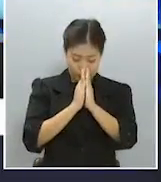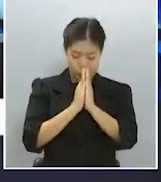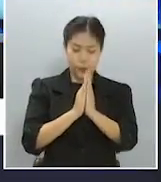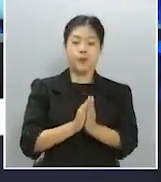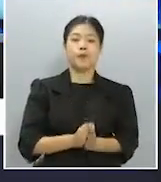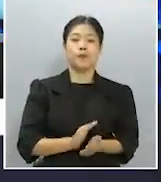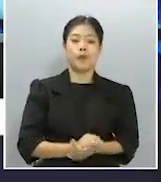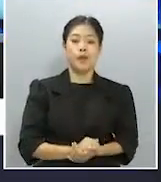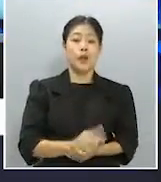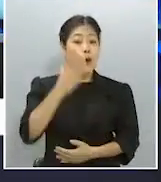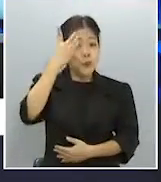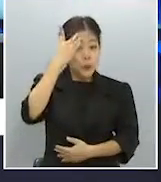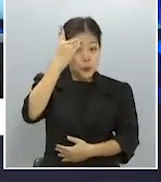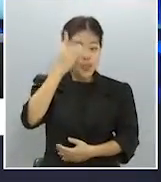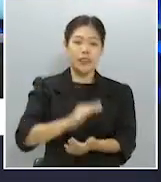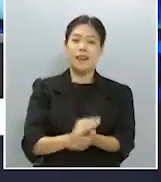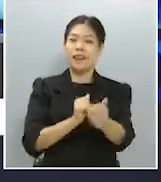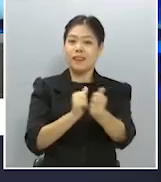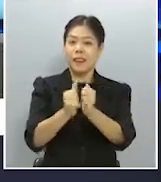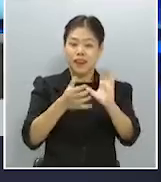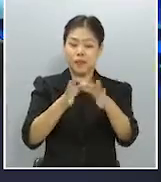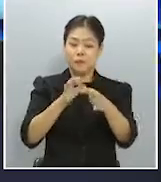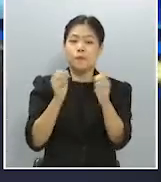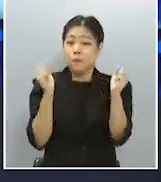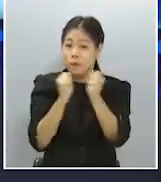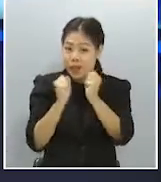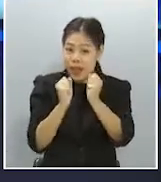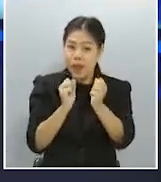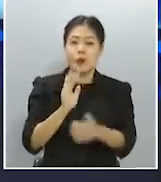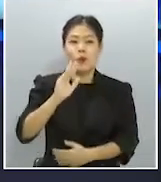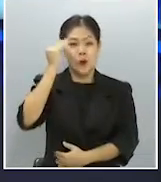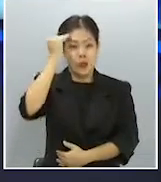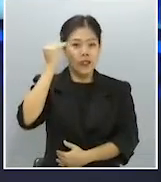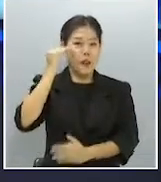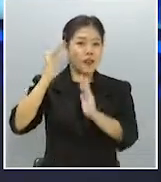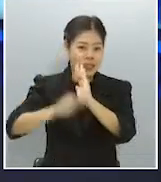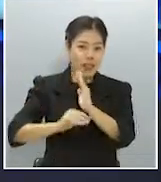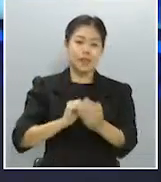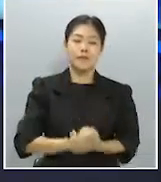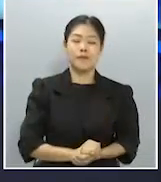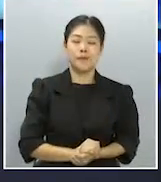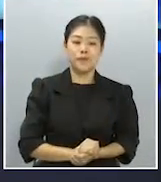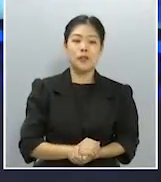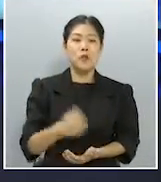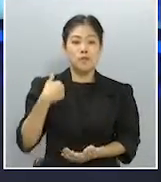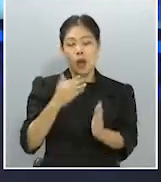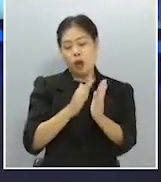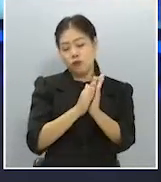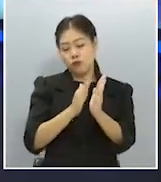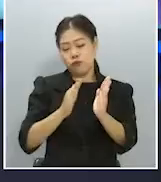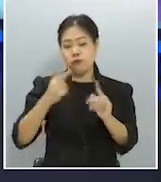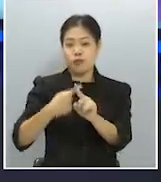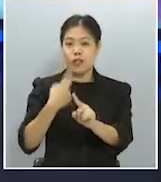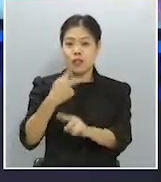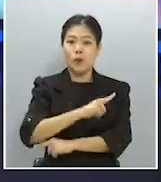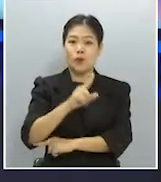สวัสดีครับวันพรุ่งนี้แล้วนะครับการแข่งขันกีฬาโอลิมปิกฤดูหนาวที่เมืองเปียงชางประเทศเกาหลีใต้ก็จะเริ่มขึ้นนะครับแล้วก็จะมียาวไปจนกระทั่งถึงวันที่25กุม